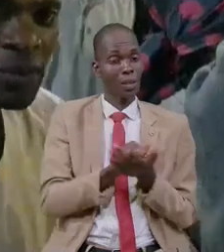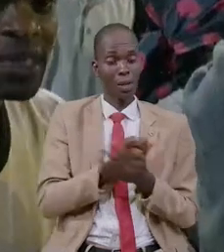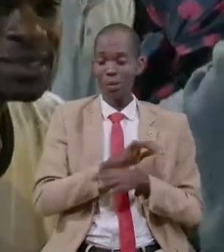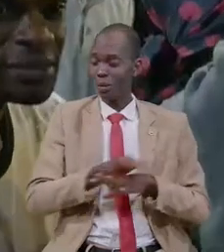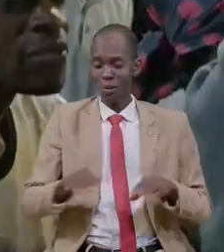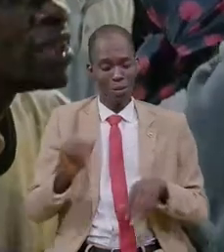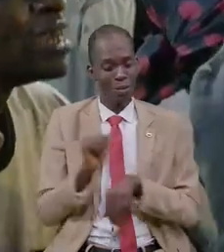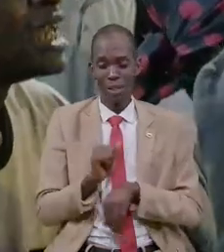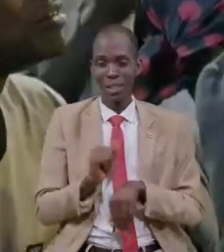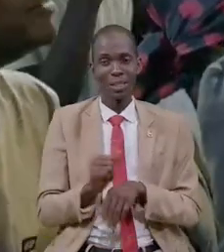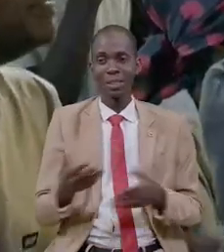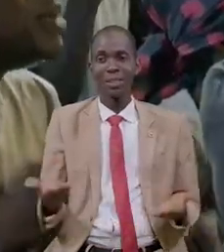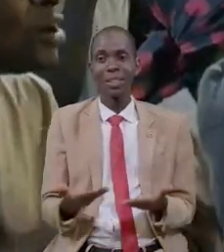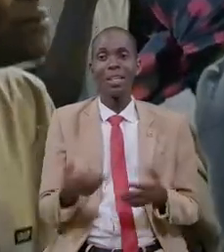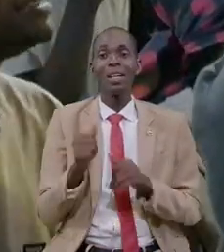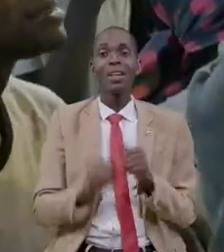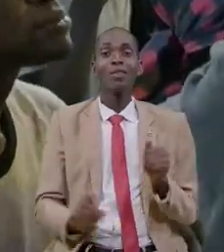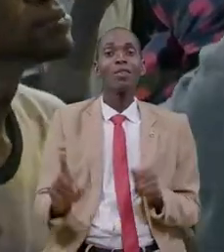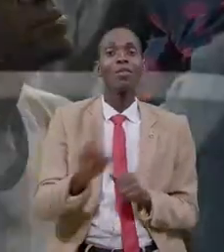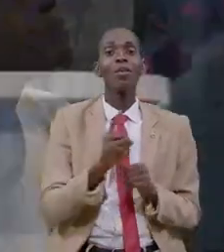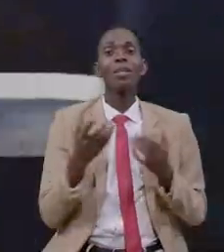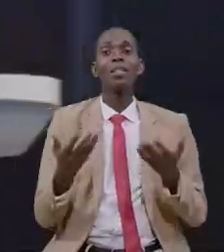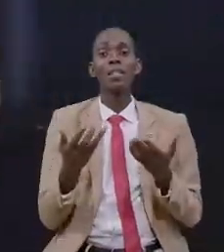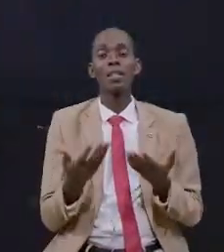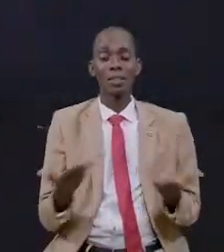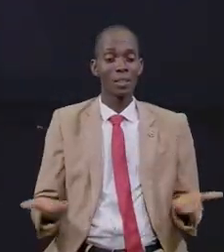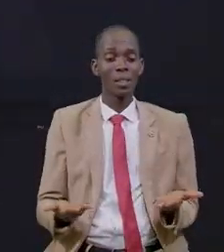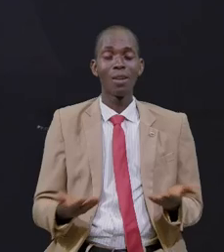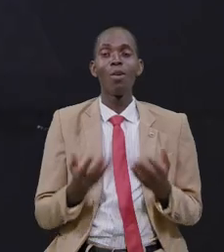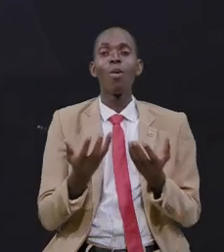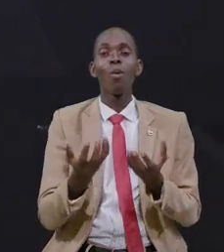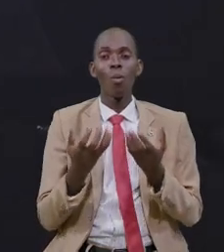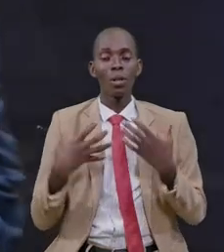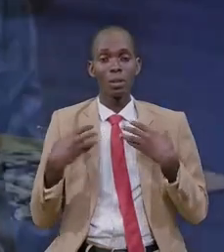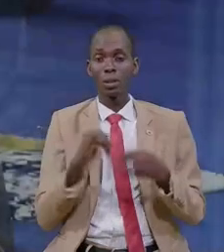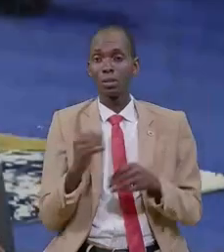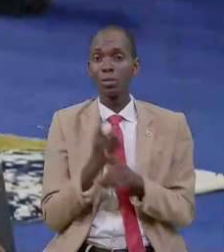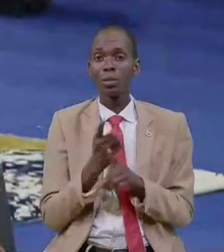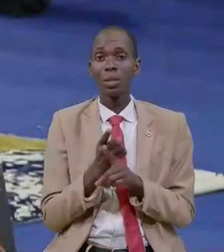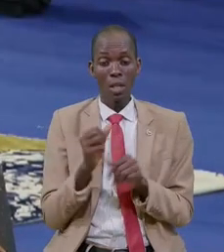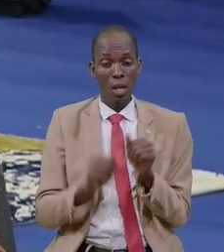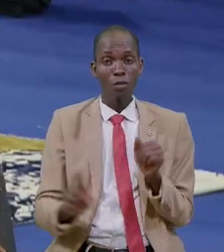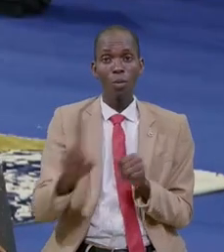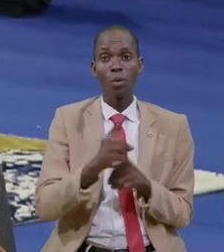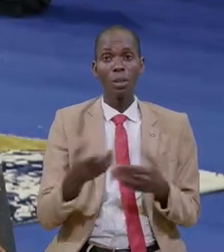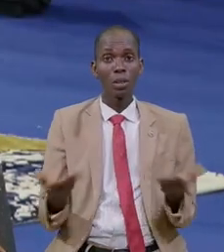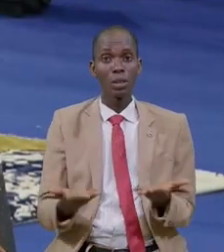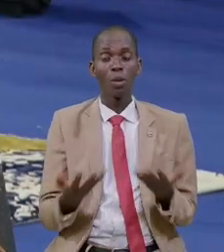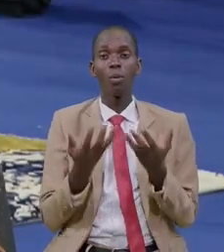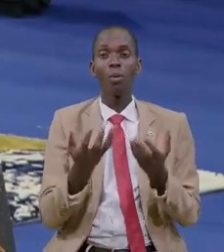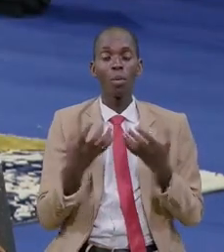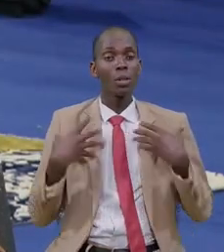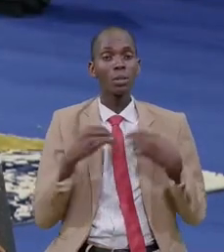ici. Quiconque ici veut la guérison. Il y a dit tout le monde ici veut la guérison.